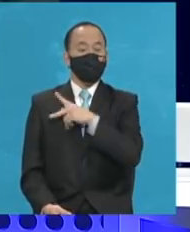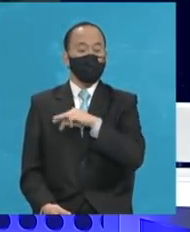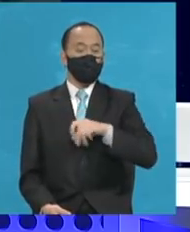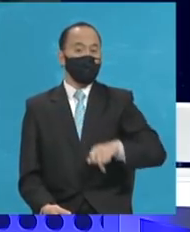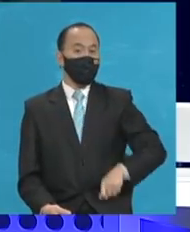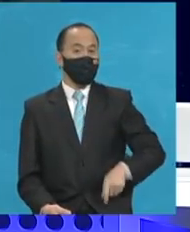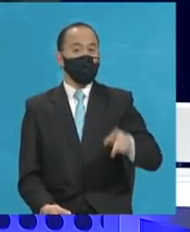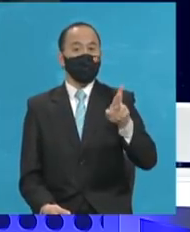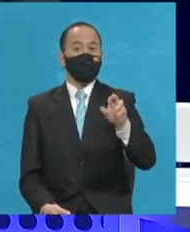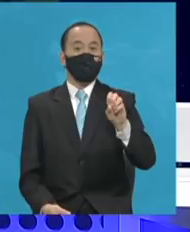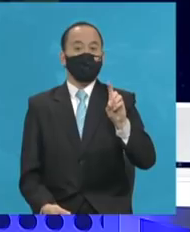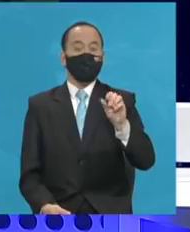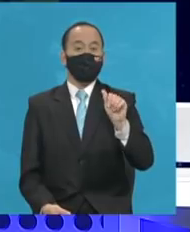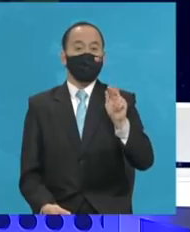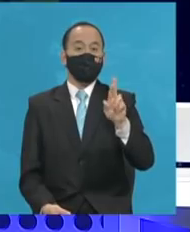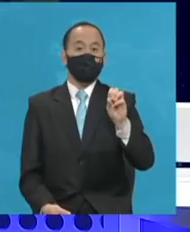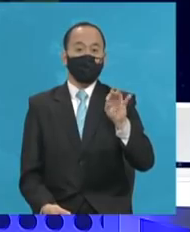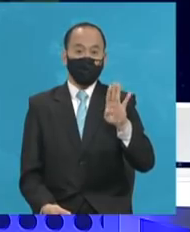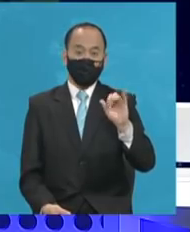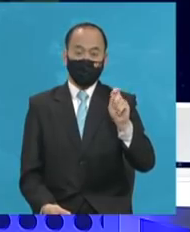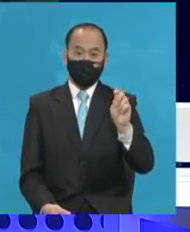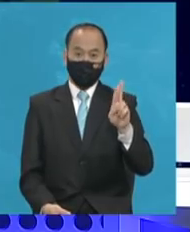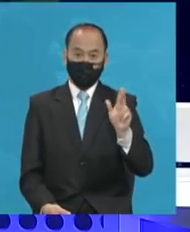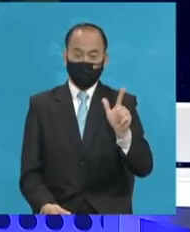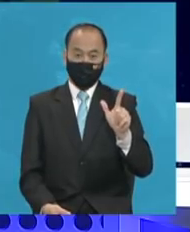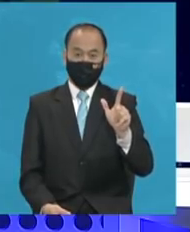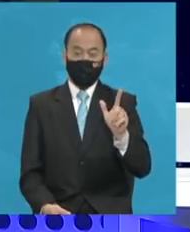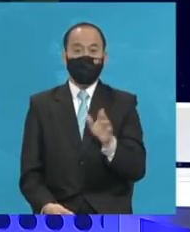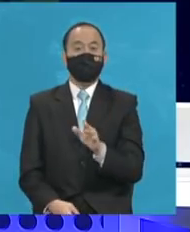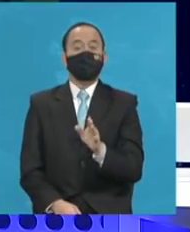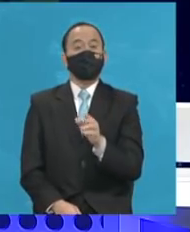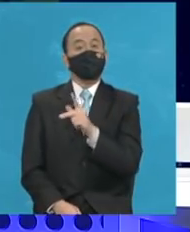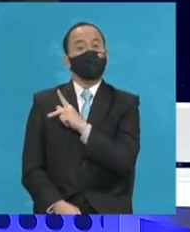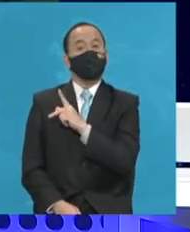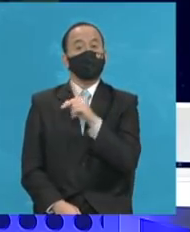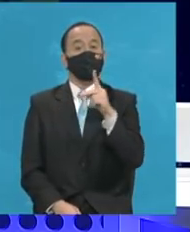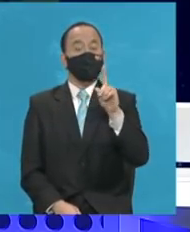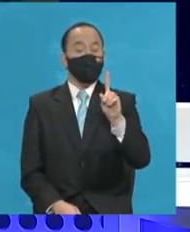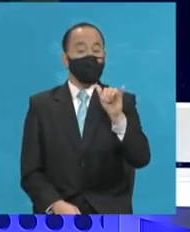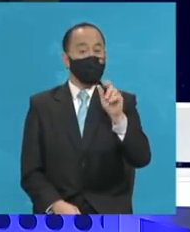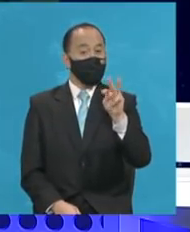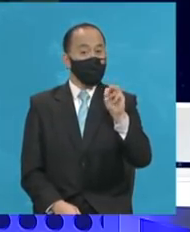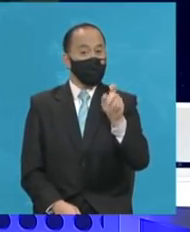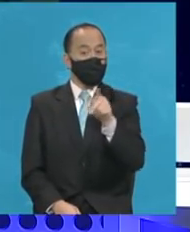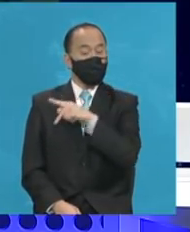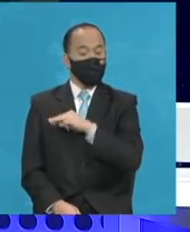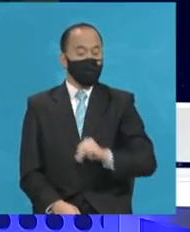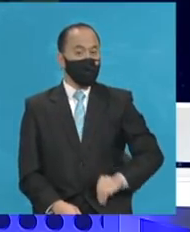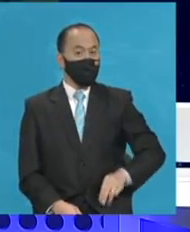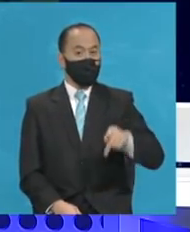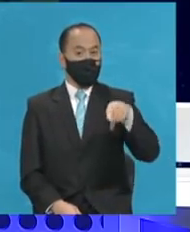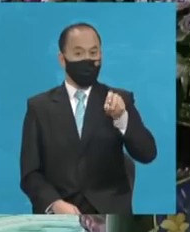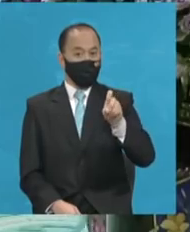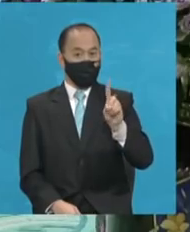penyiaran robiatul Adawiyah binti pemeran Haji Bolkiah durian Kramatmulya produces refrigerant predana wazel